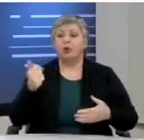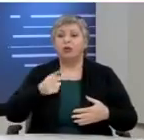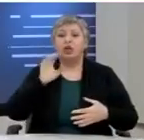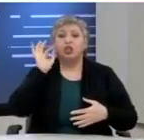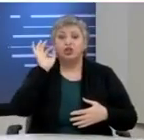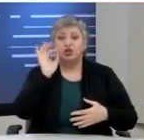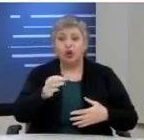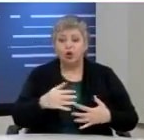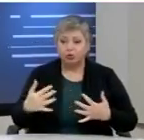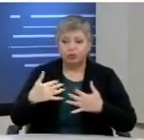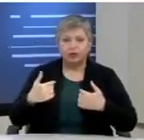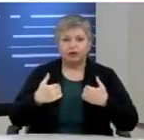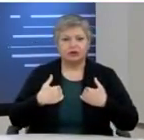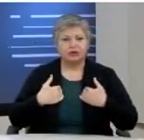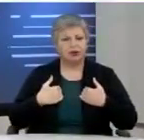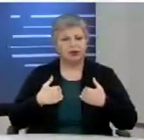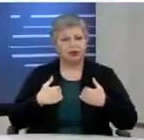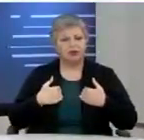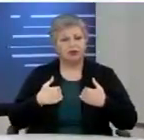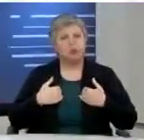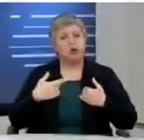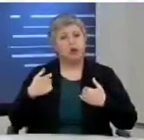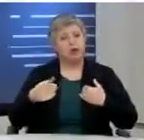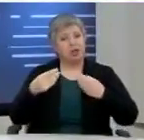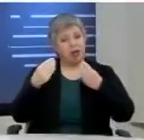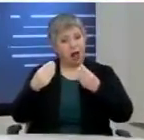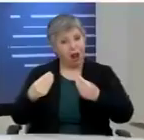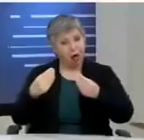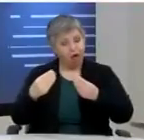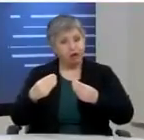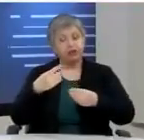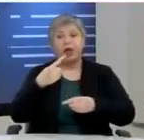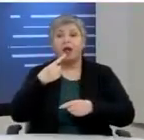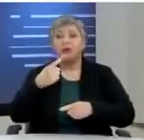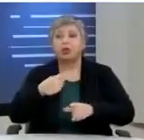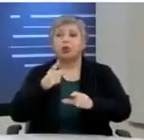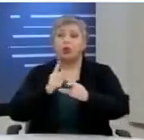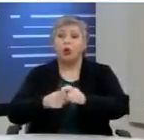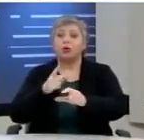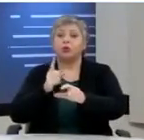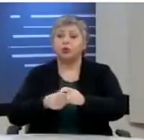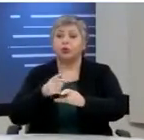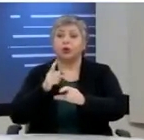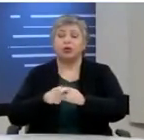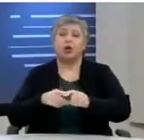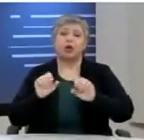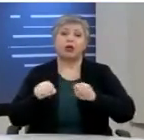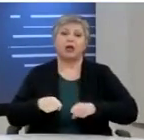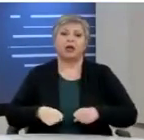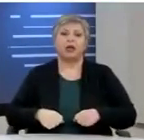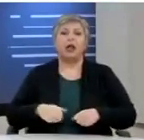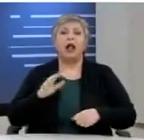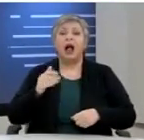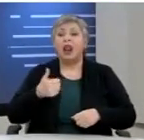Καλή η επίκληση των συμβόλων, αλλά όταν στις διαδηλώσεις και στα συλλαλητήρια